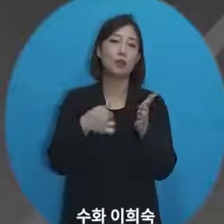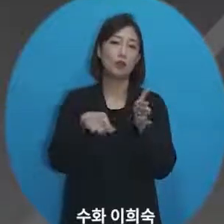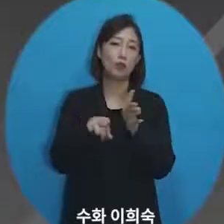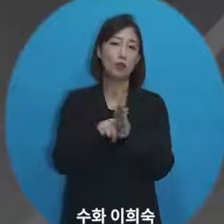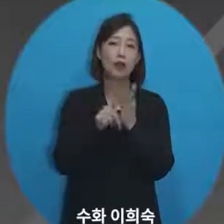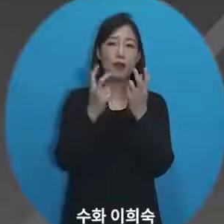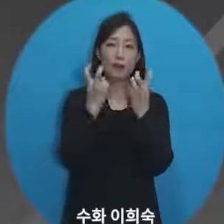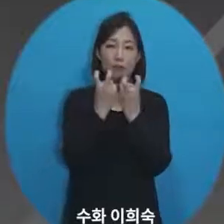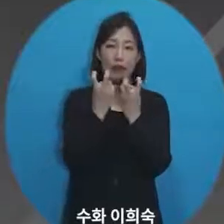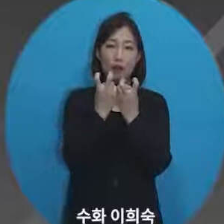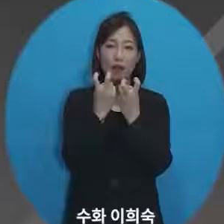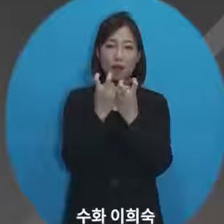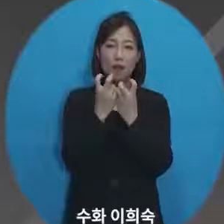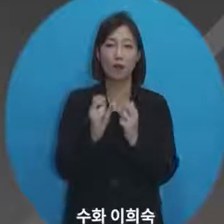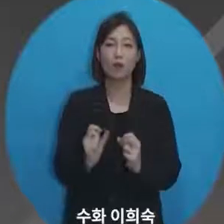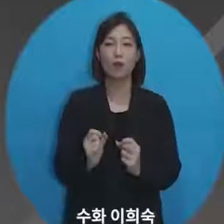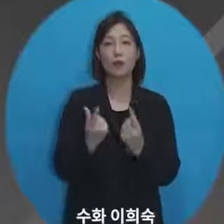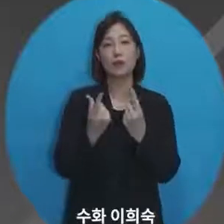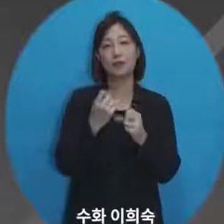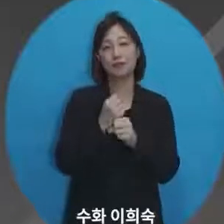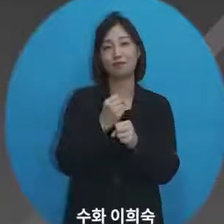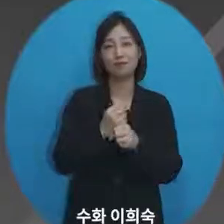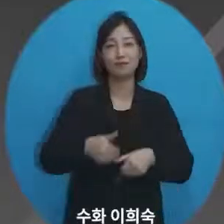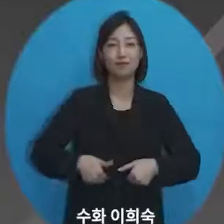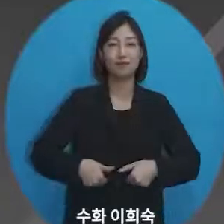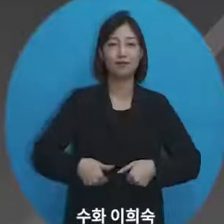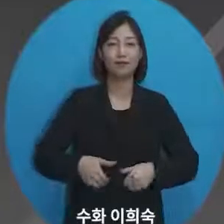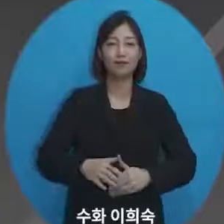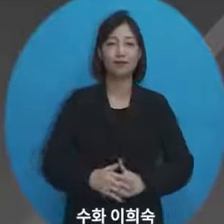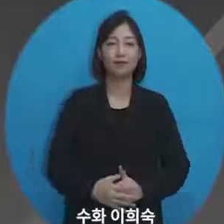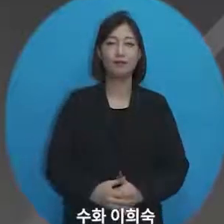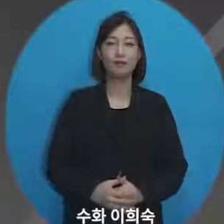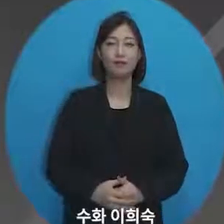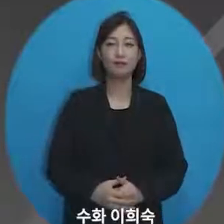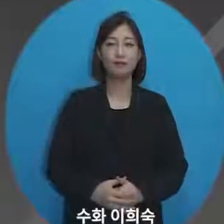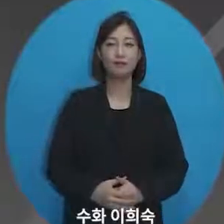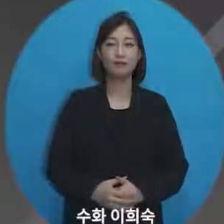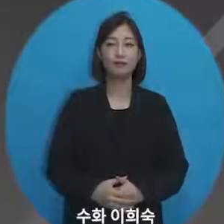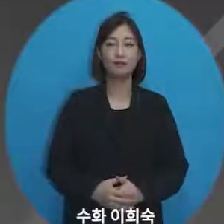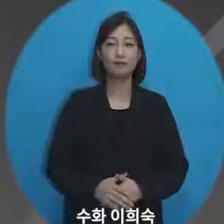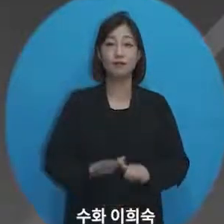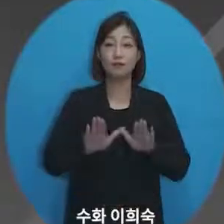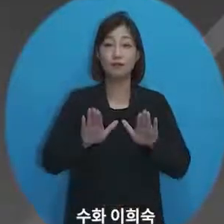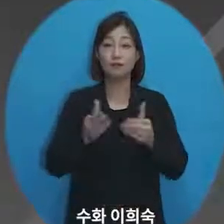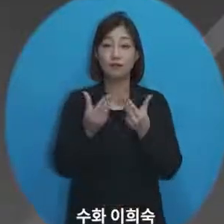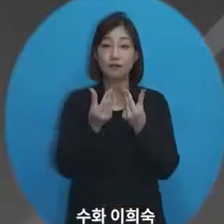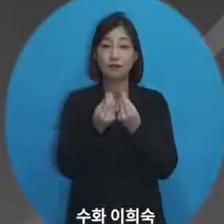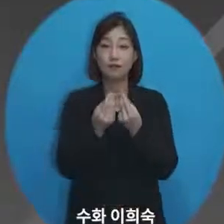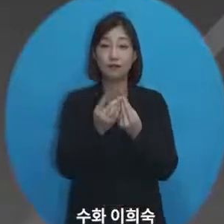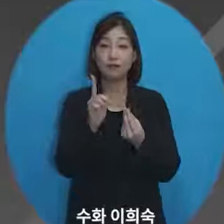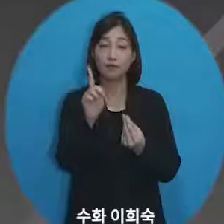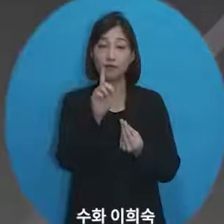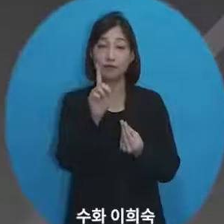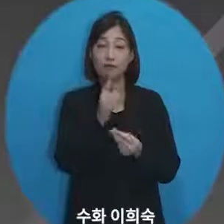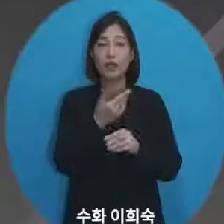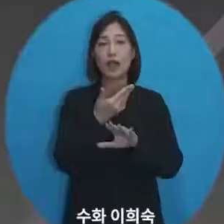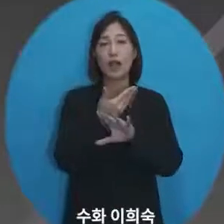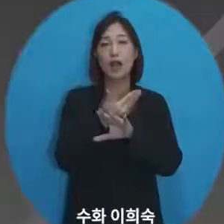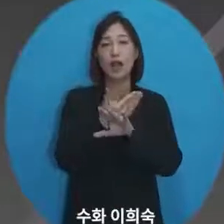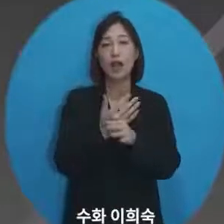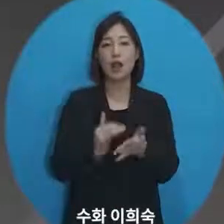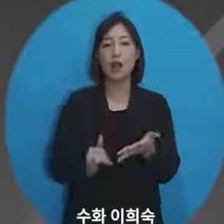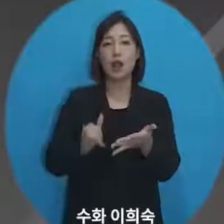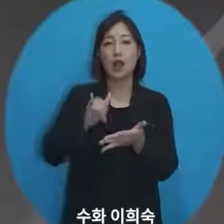대한 검토, 대응이 동시에 필요할 것 같습니다. 지금 같은 경우는